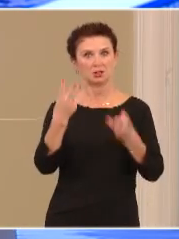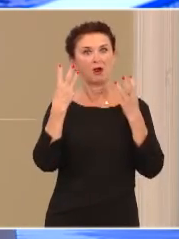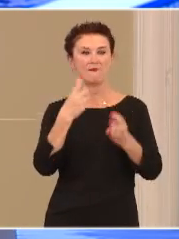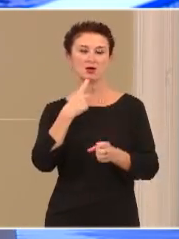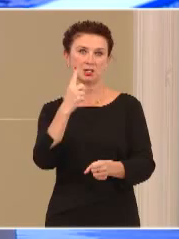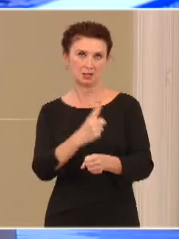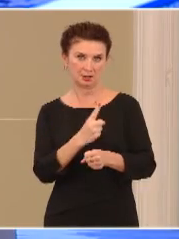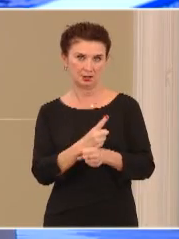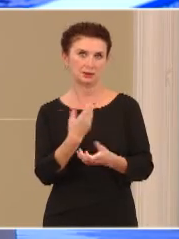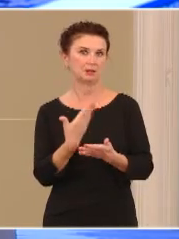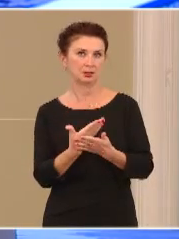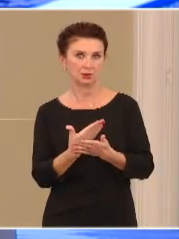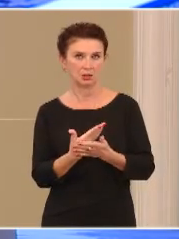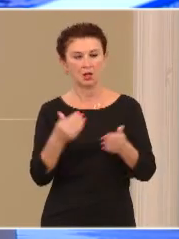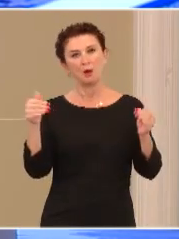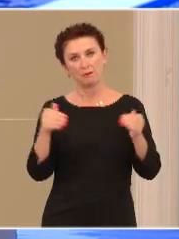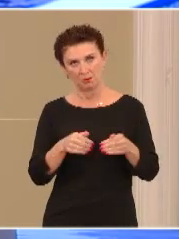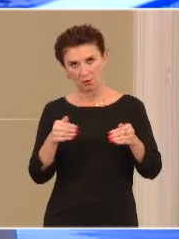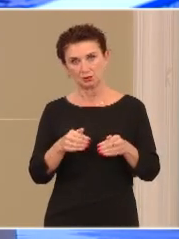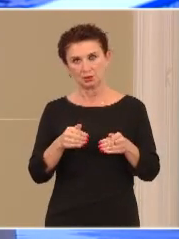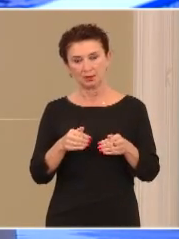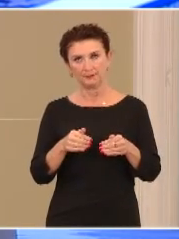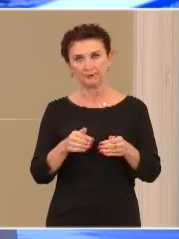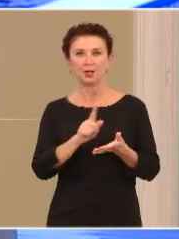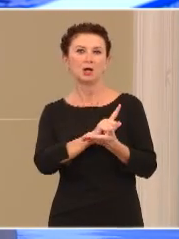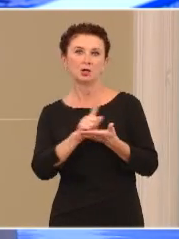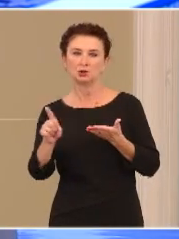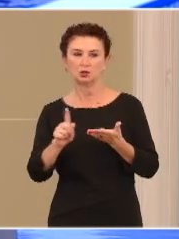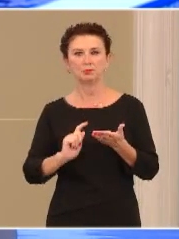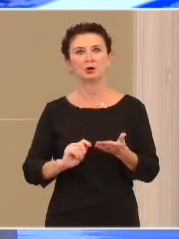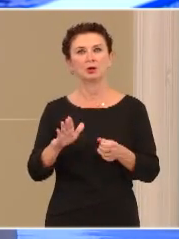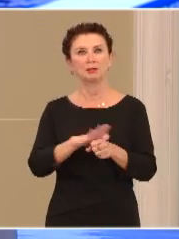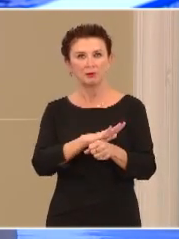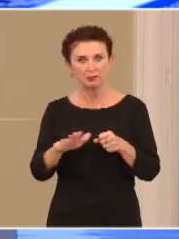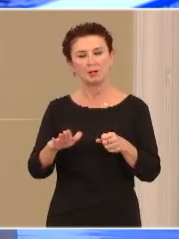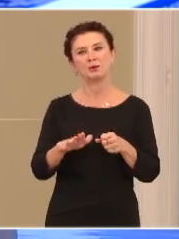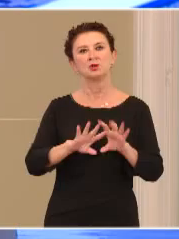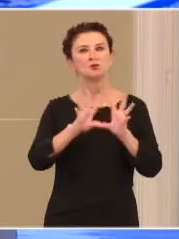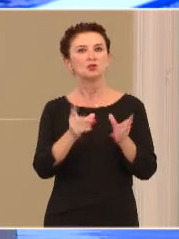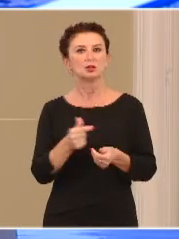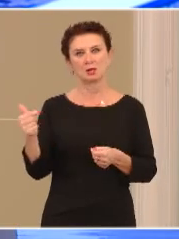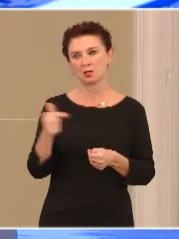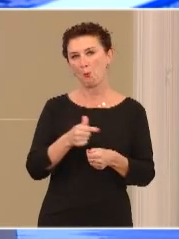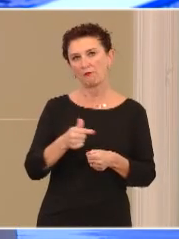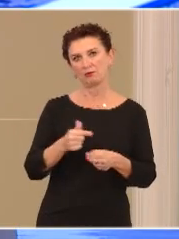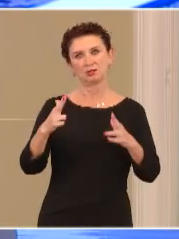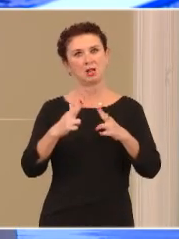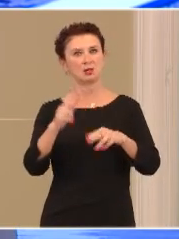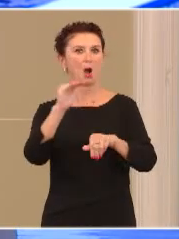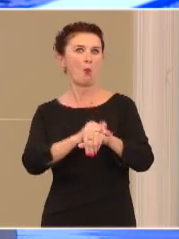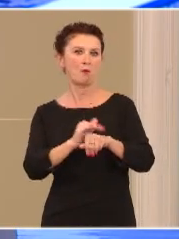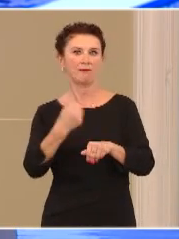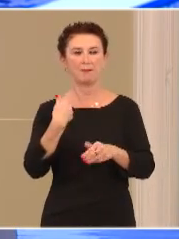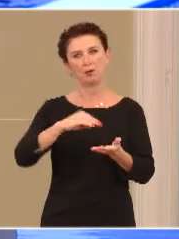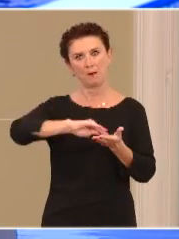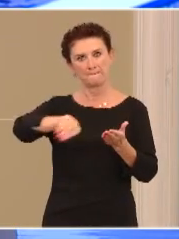iż umożliwi nam terminowo wywiązanie się ze wszystkich zobowiązań i umów podpisanych ze